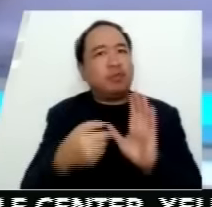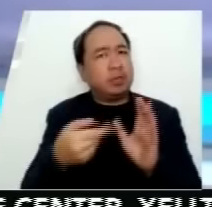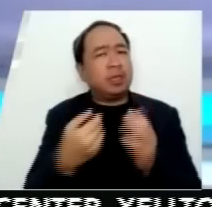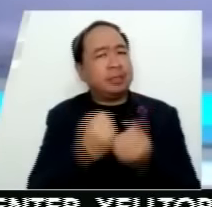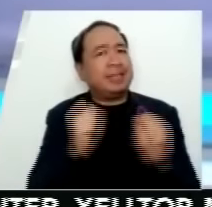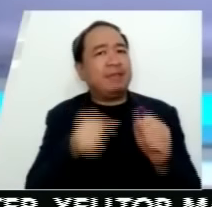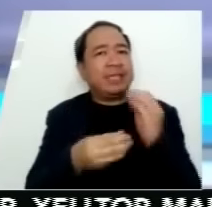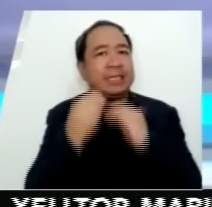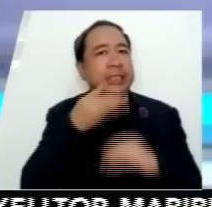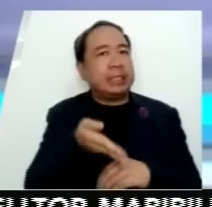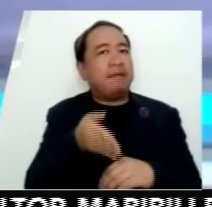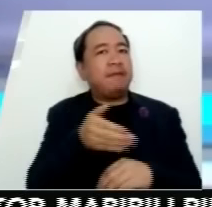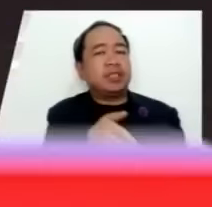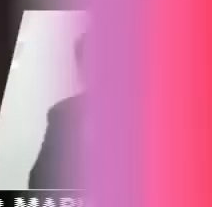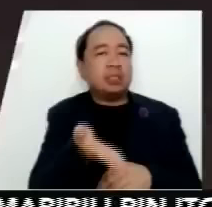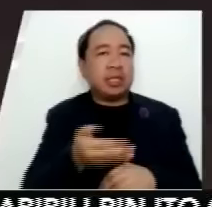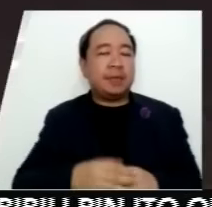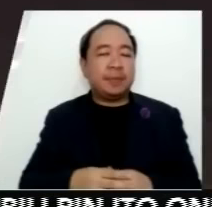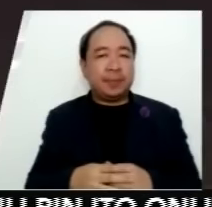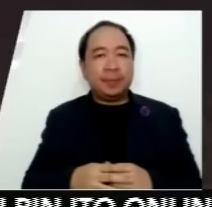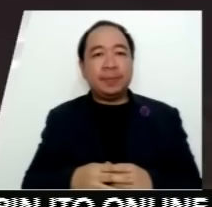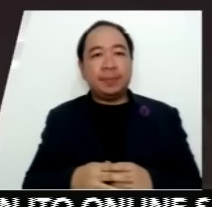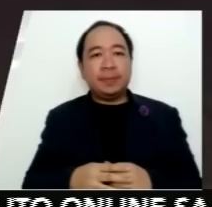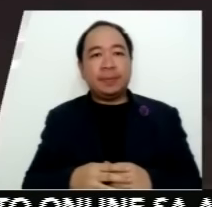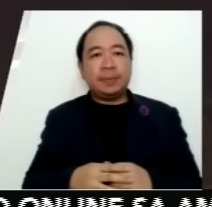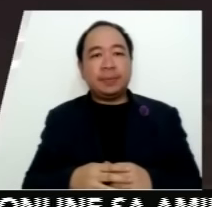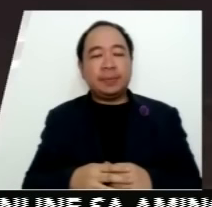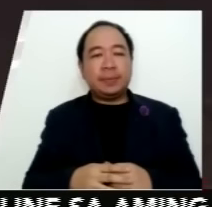nakatutok live si June Madarasyon. June!